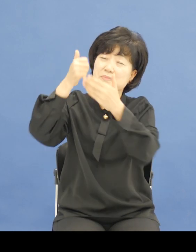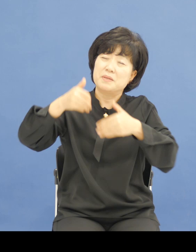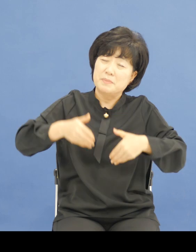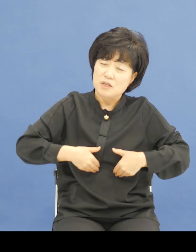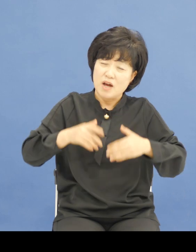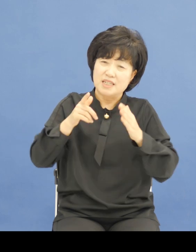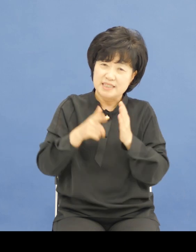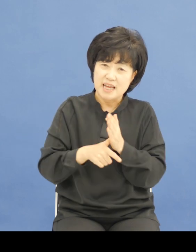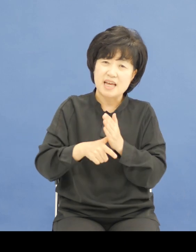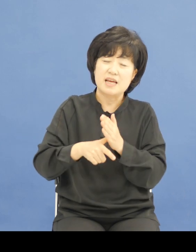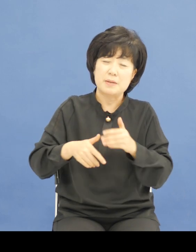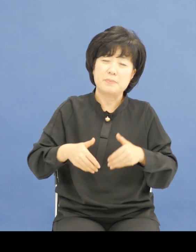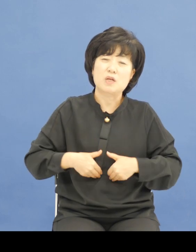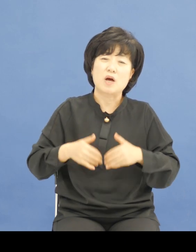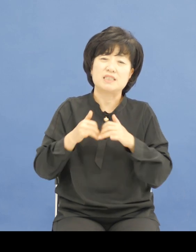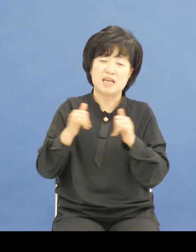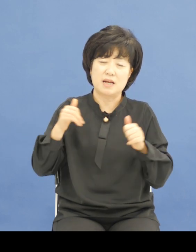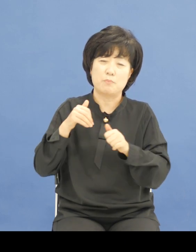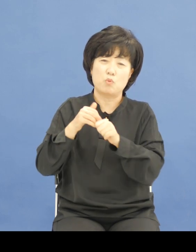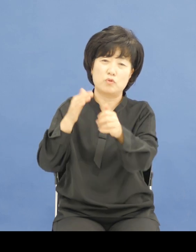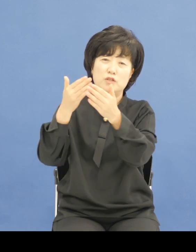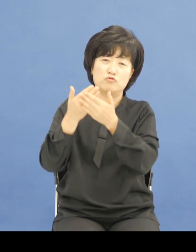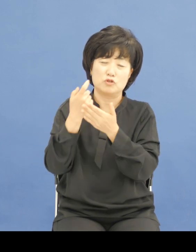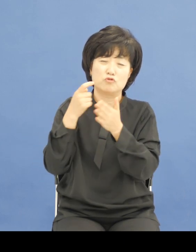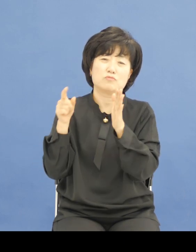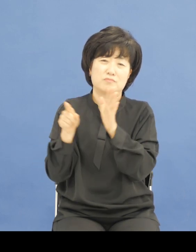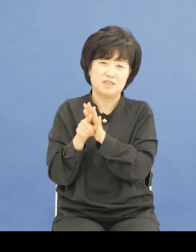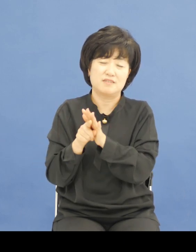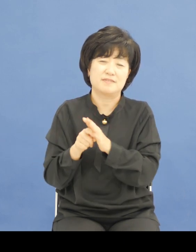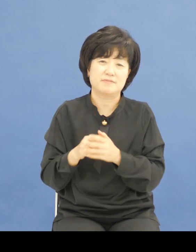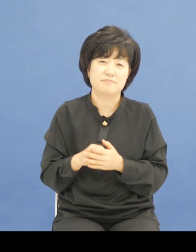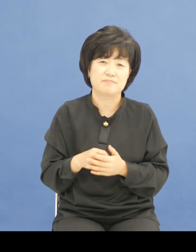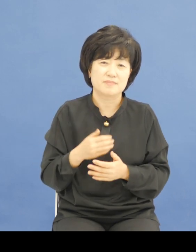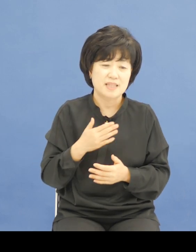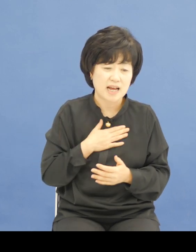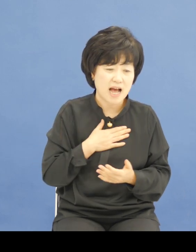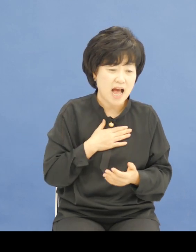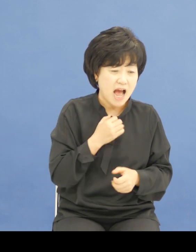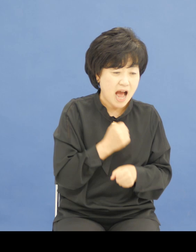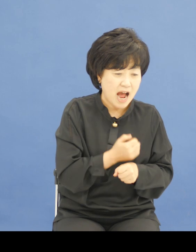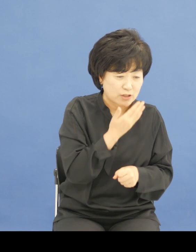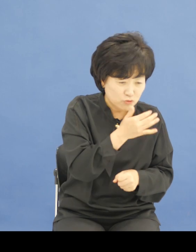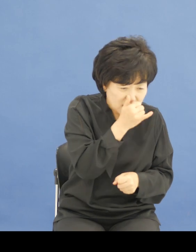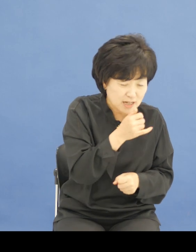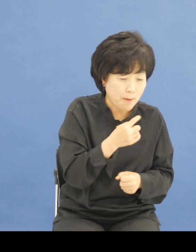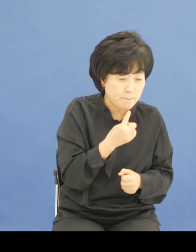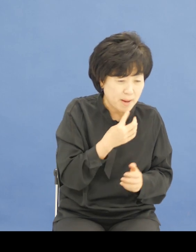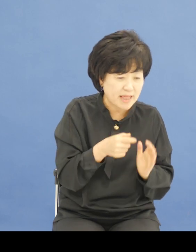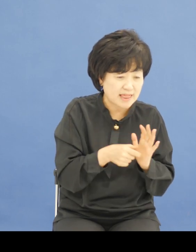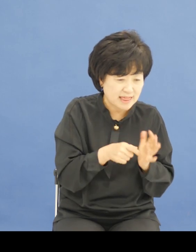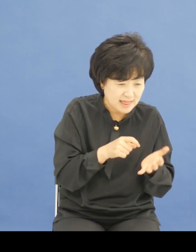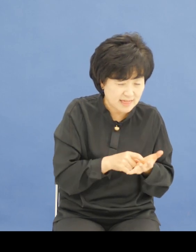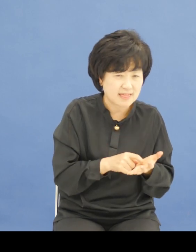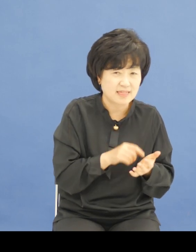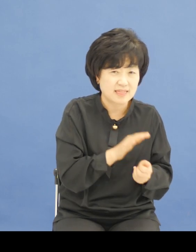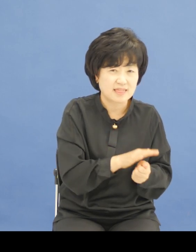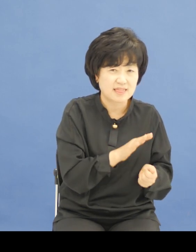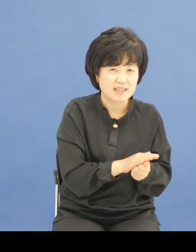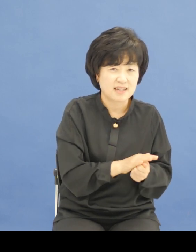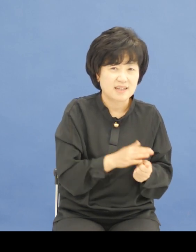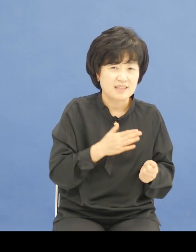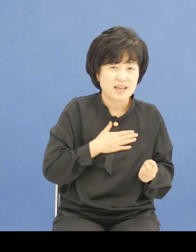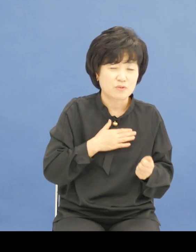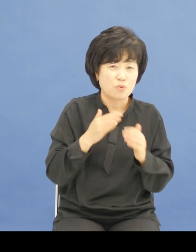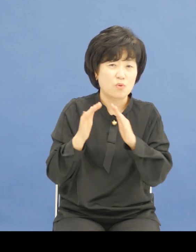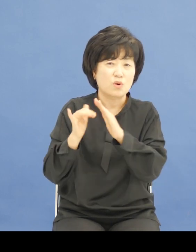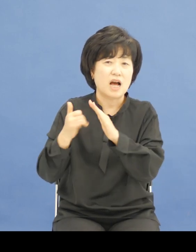사람 아마 보낼 거란 그냥 생각을 하고 제가 할 수 있는 것만큼만 하고 그래서 나도 이제 가족한테